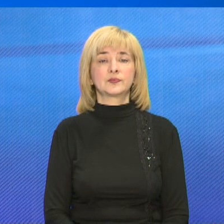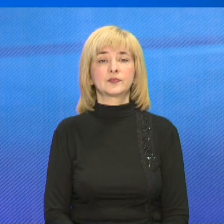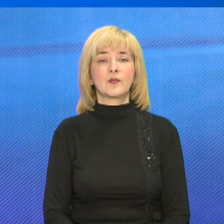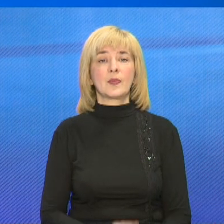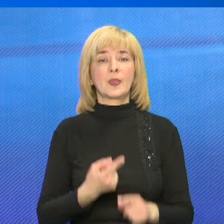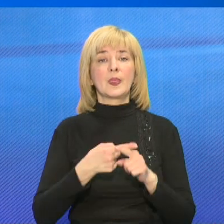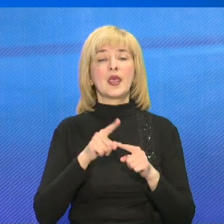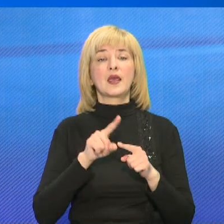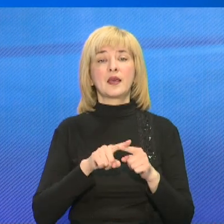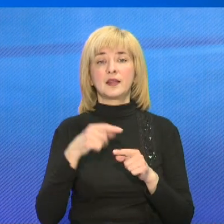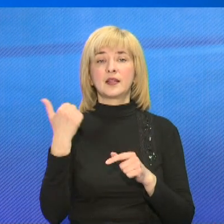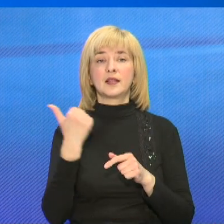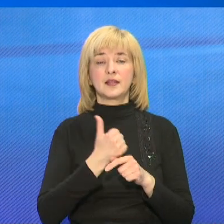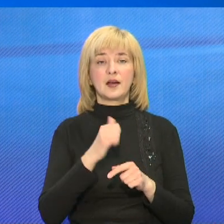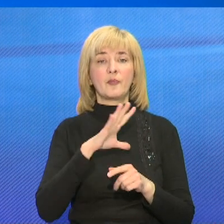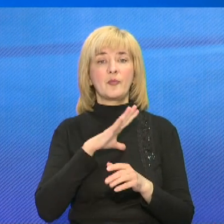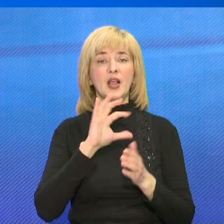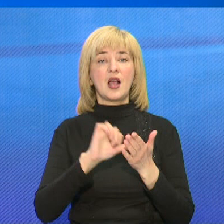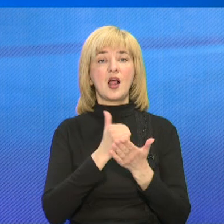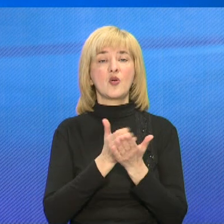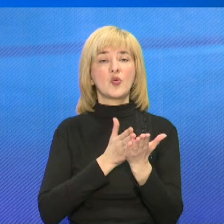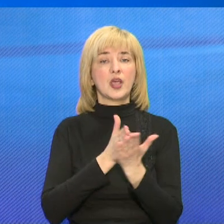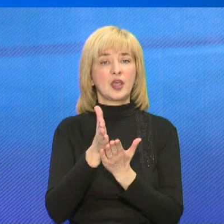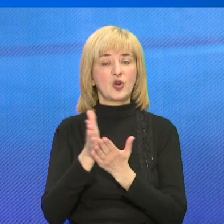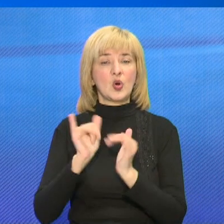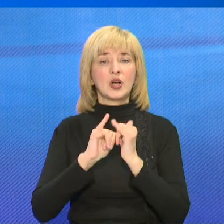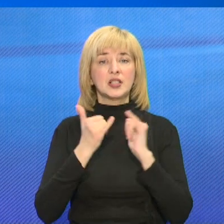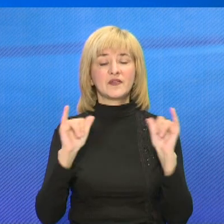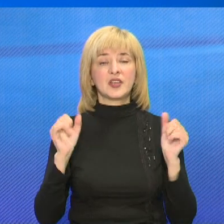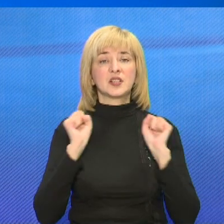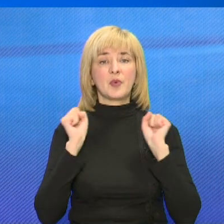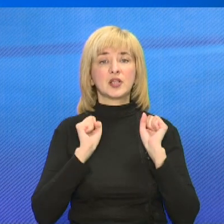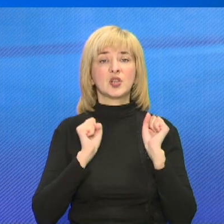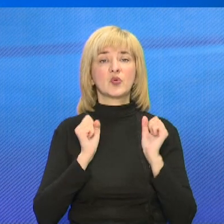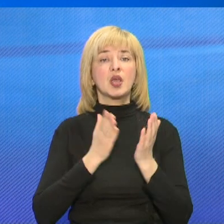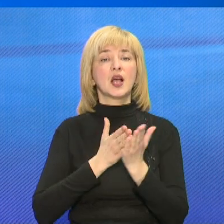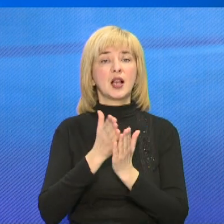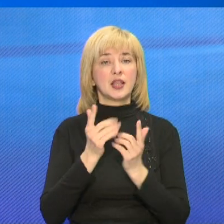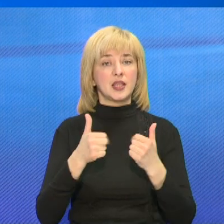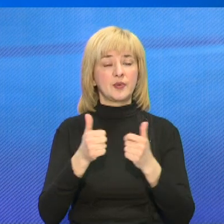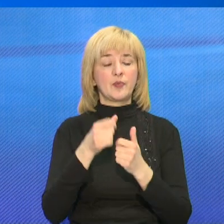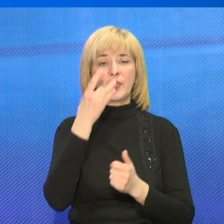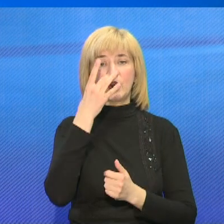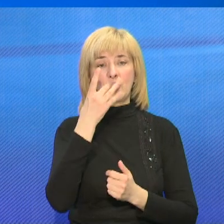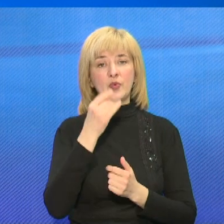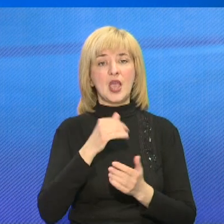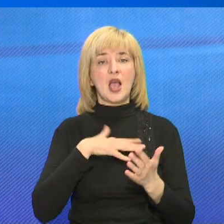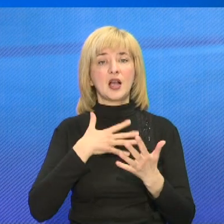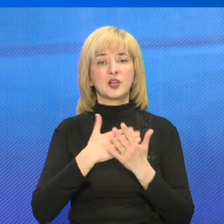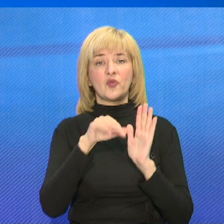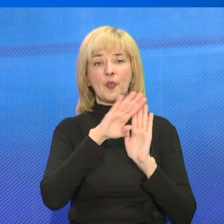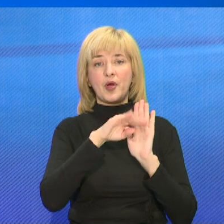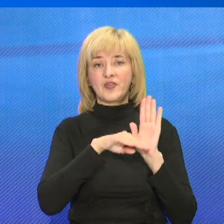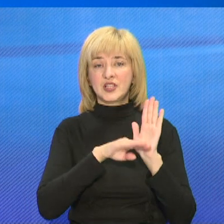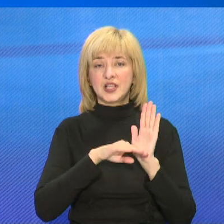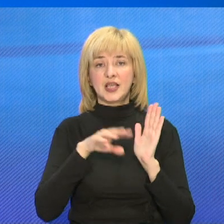І на гэтым жа тыдні прагучалі галоўныя накірункі развіцця спартыўнай галіны прынёмання. Актыўная павестка дня была абмеркавана з удзелам Вячаслава